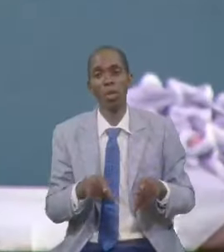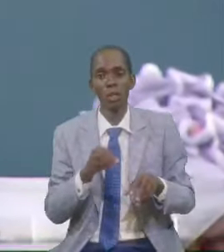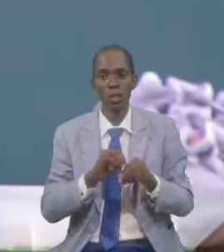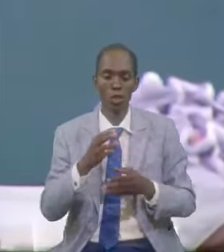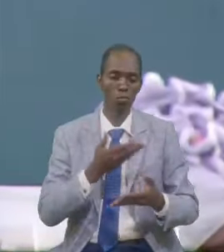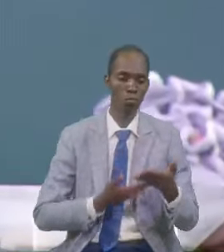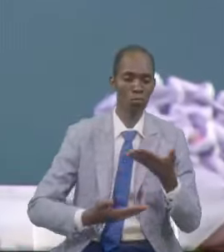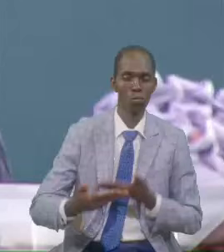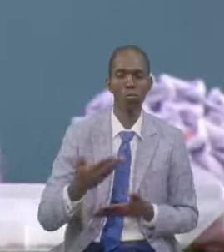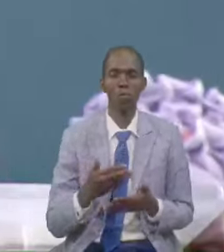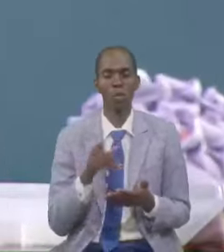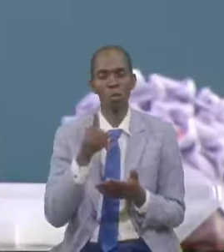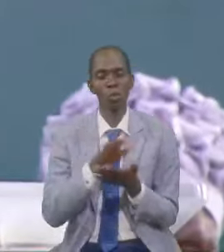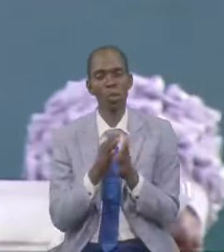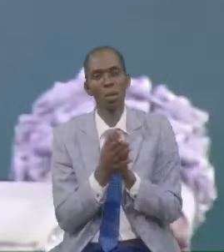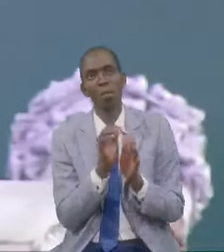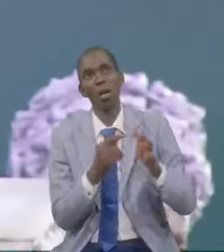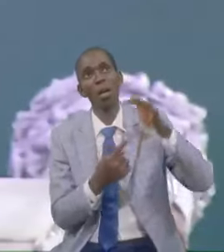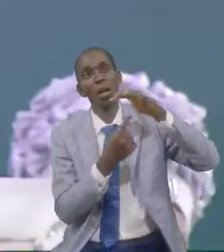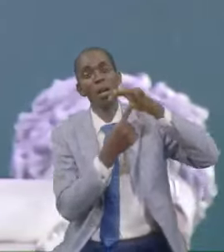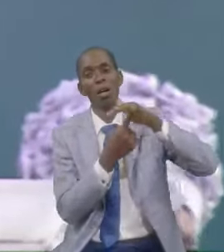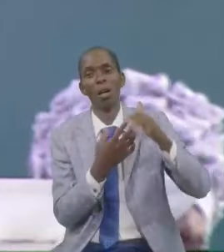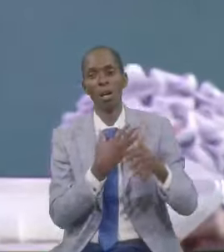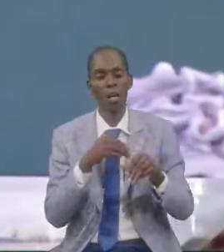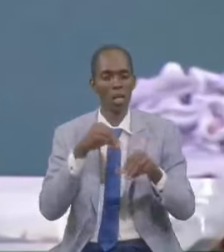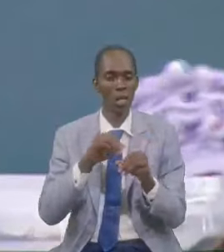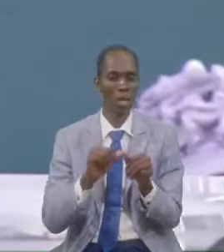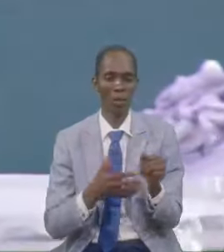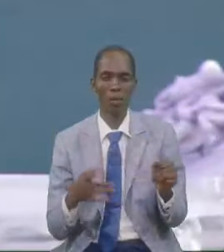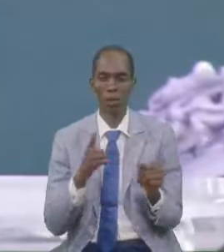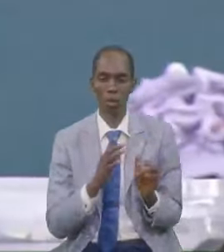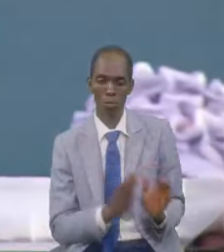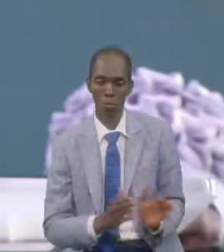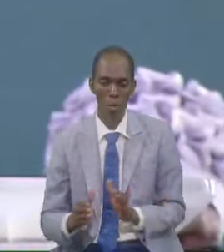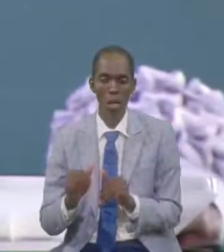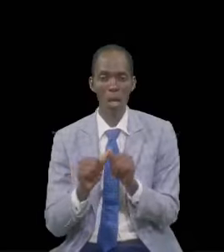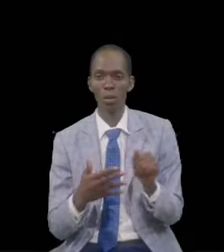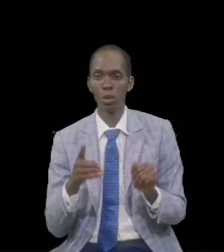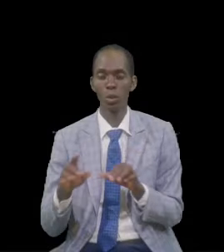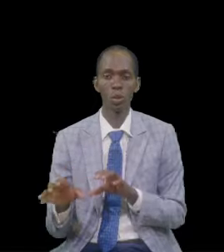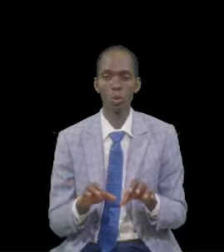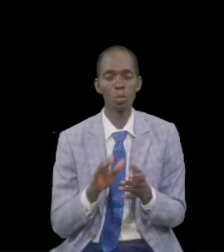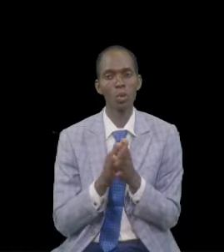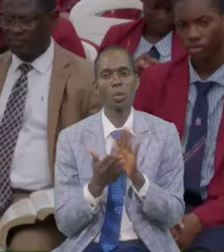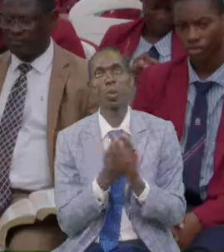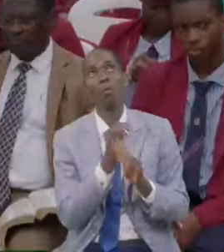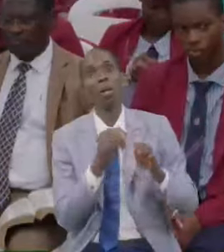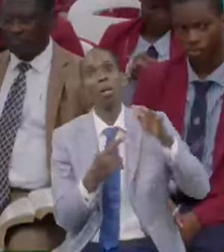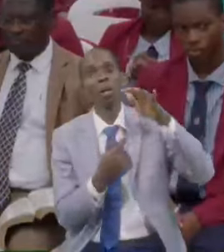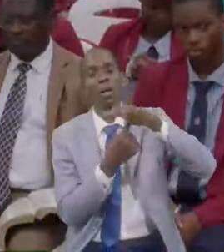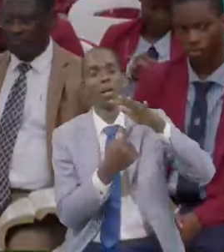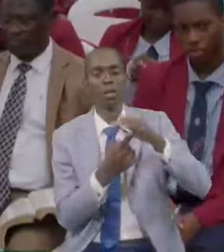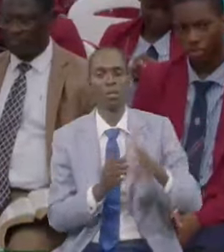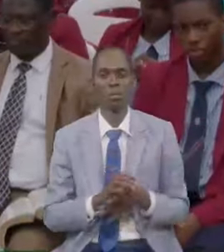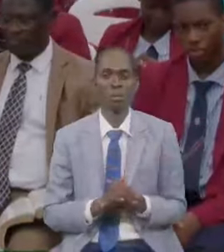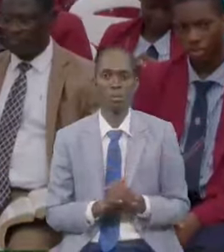మీ బాంధవ్యాల్లో హీరో అవుతారు. In everything you plan, everything you do, a hero. మీరు చేసుకునే ప్రతి ప్రణాళిక హీరోగా